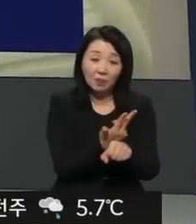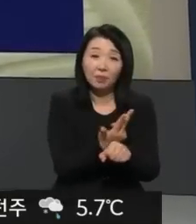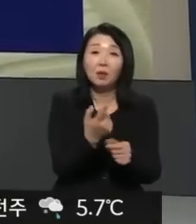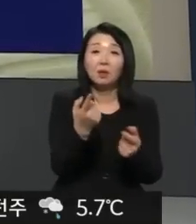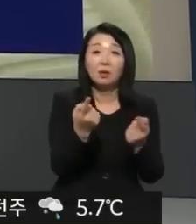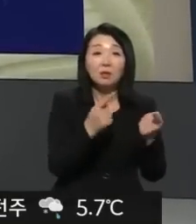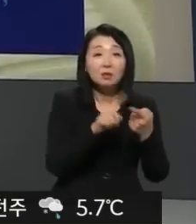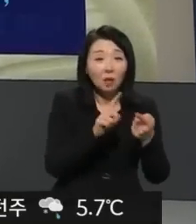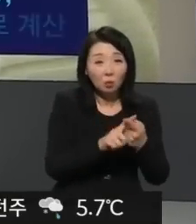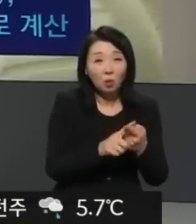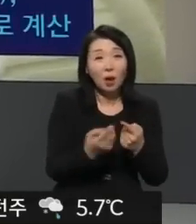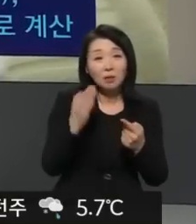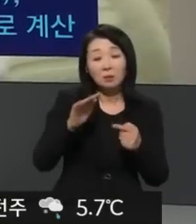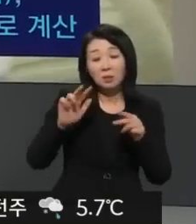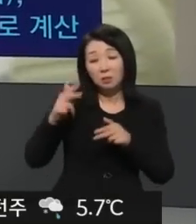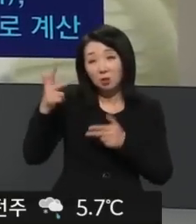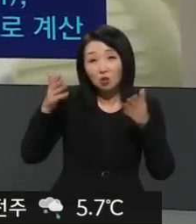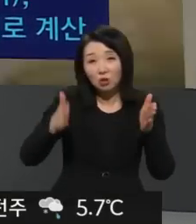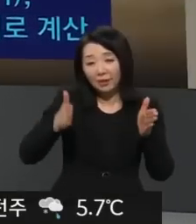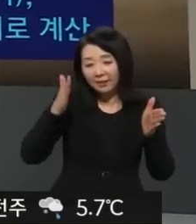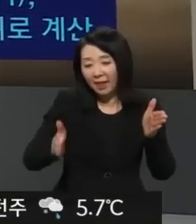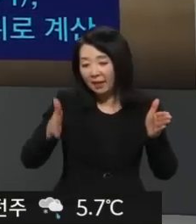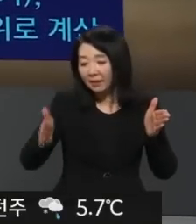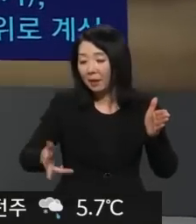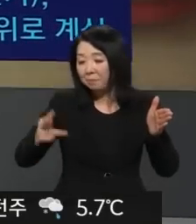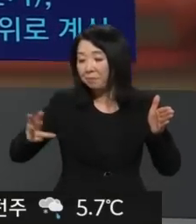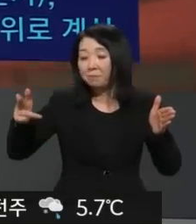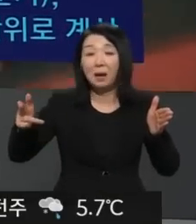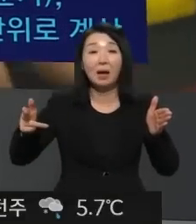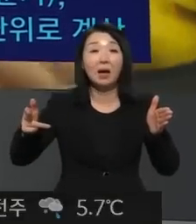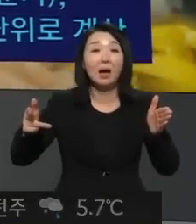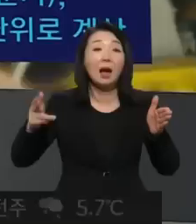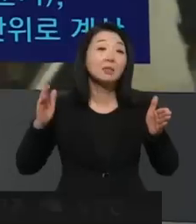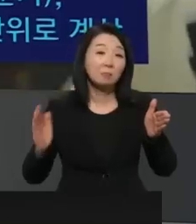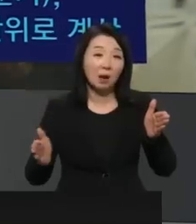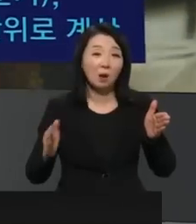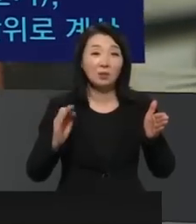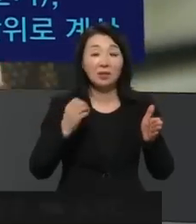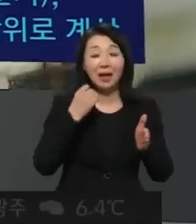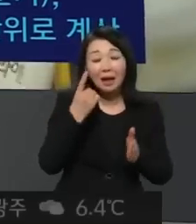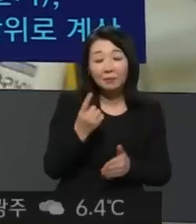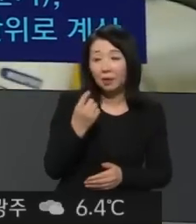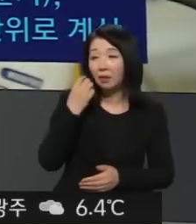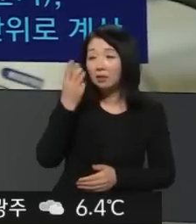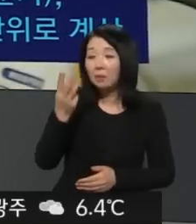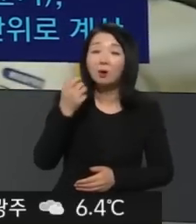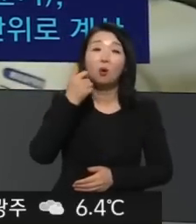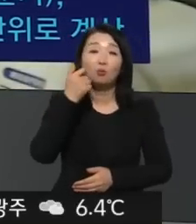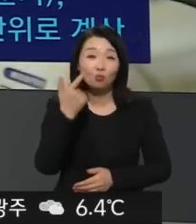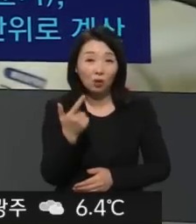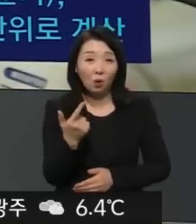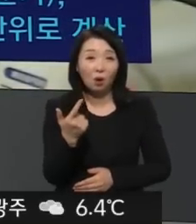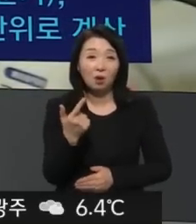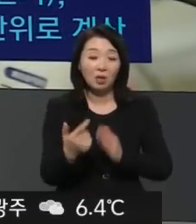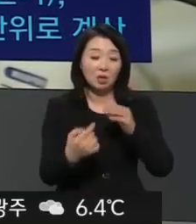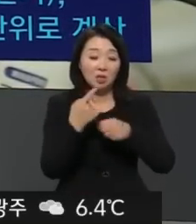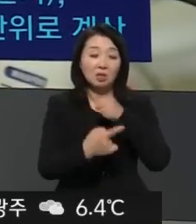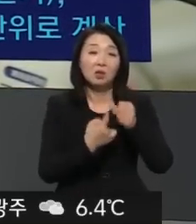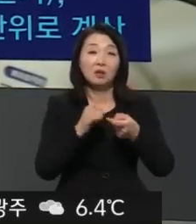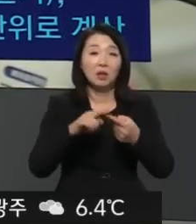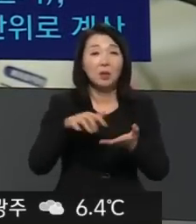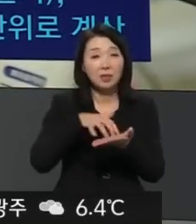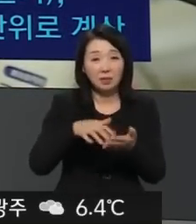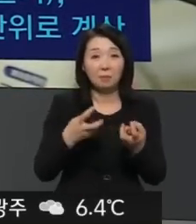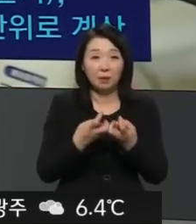대신 지금은 일주일 단위로 딱딱 계산하는 것을 이제 한 달, 3개월, 6개월, 최대 1년 단위로